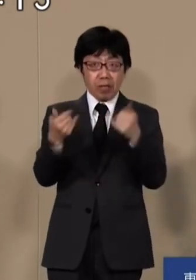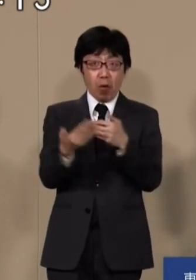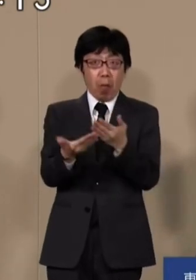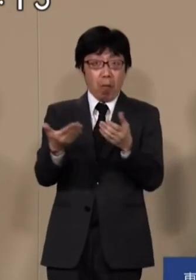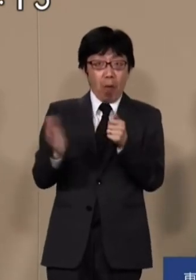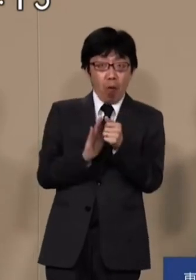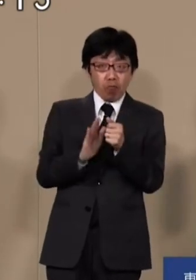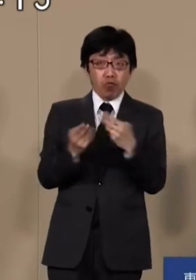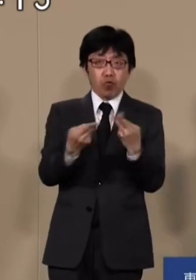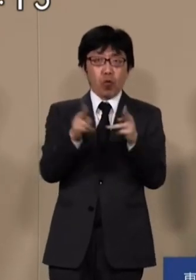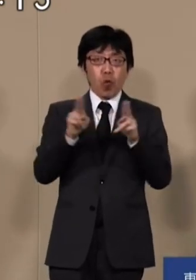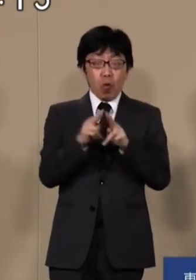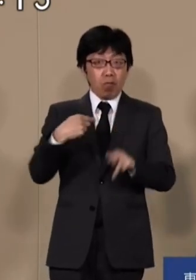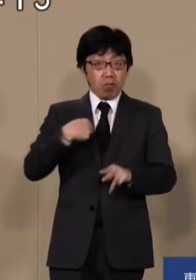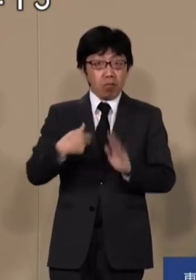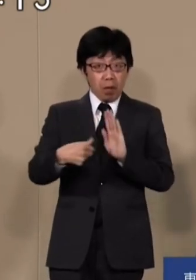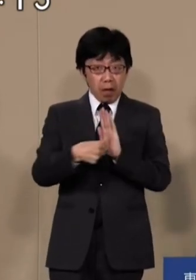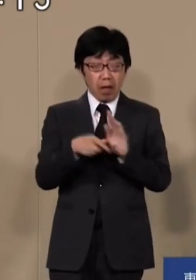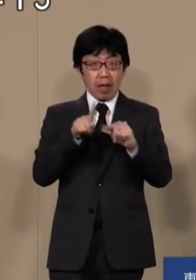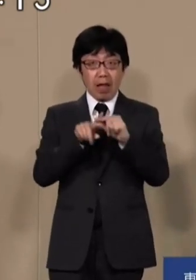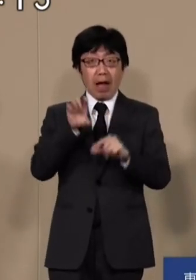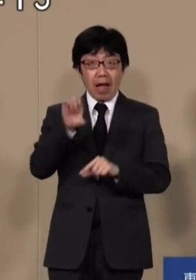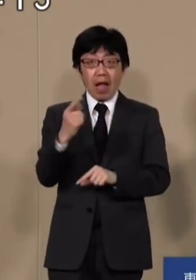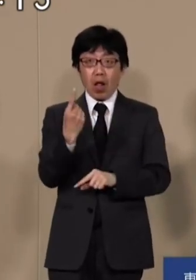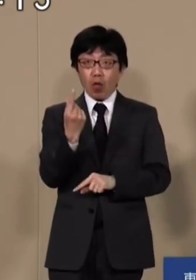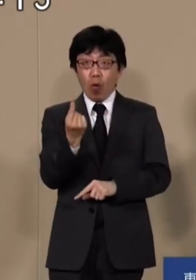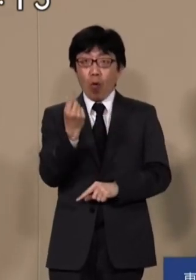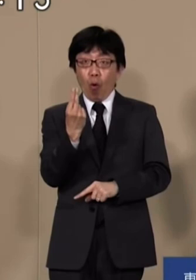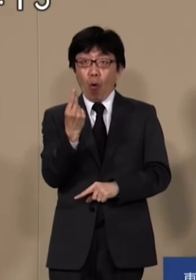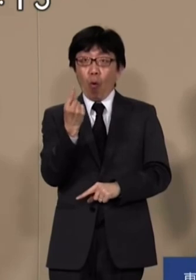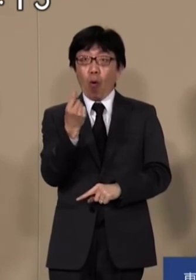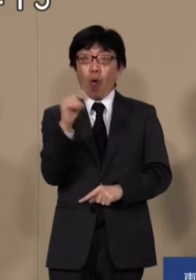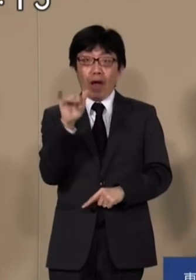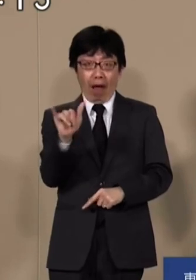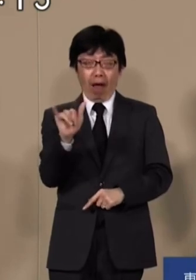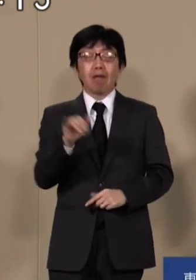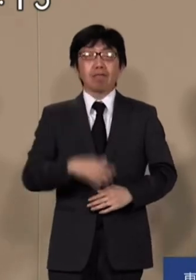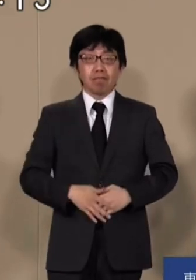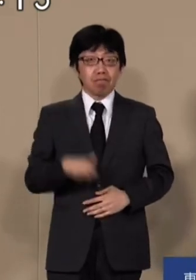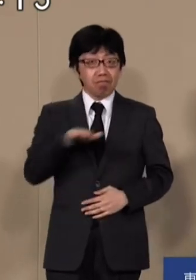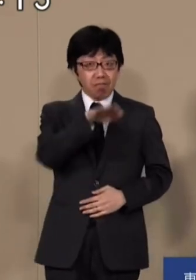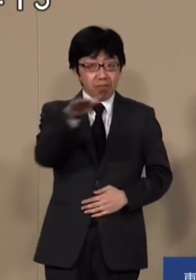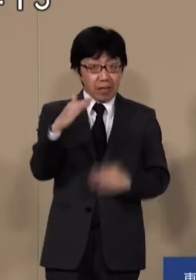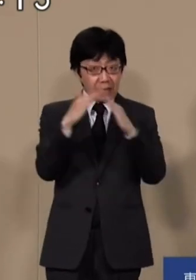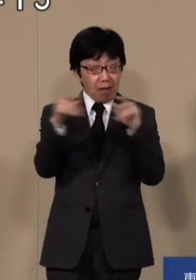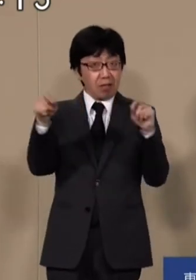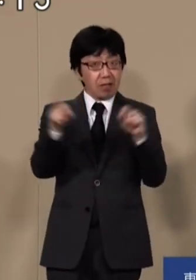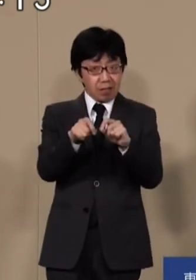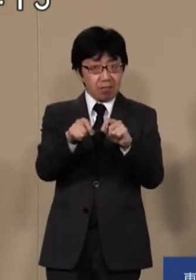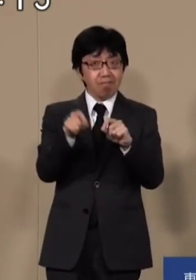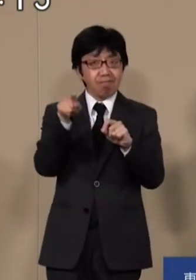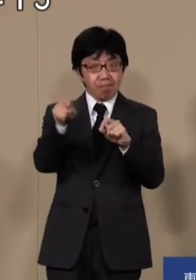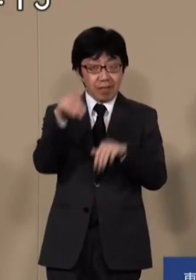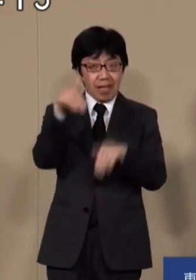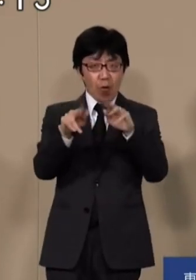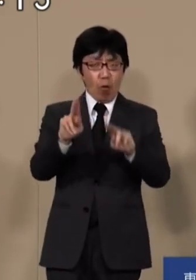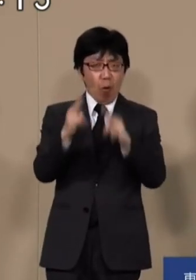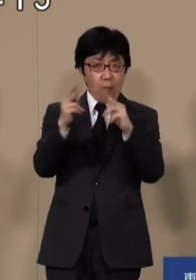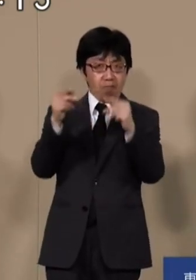守る党の中江智です皆さんがお住まいの町にも大きな選挙掲示板が立ってますよ